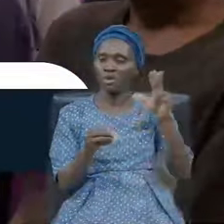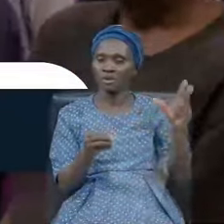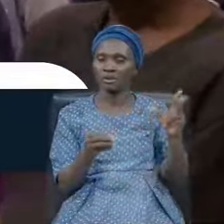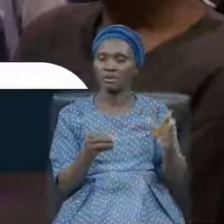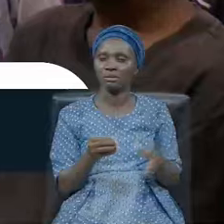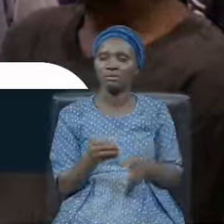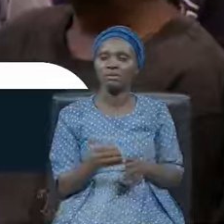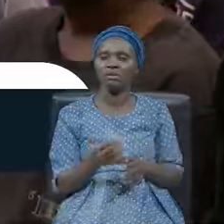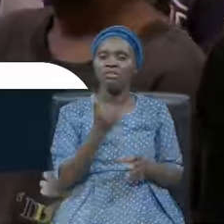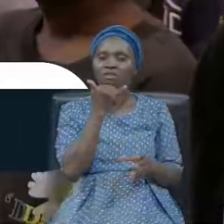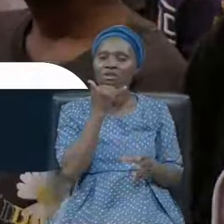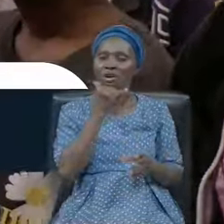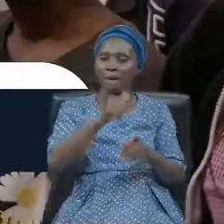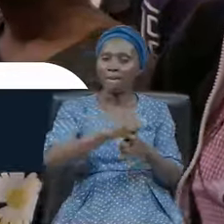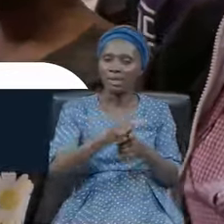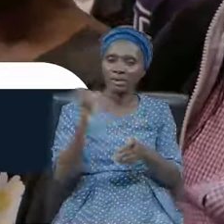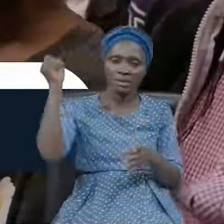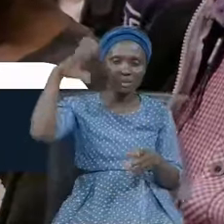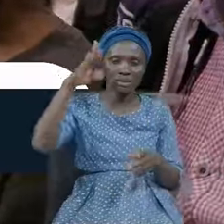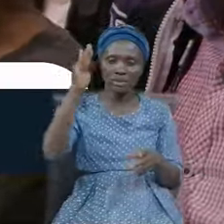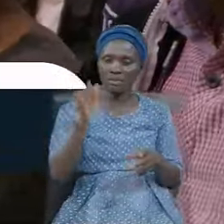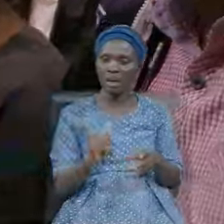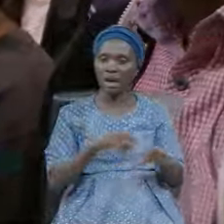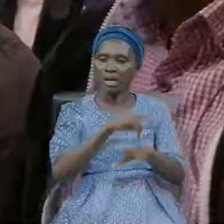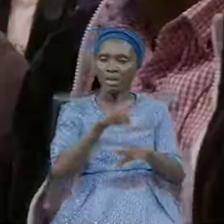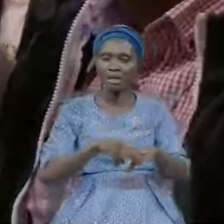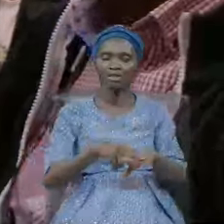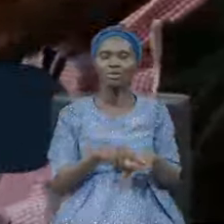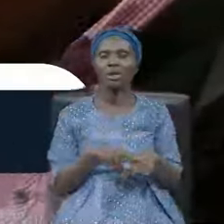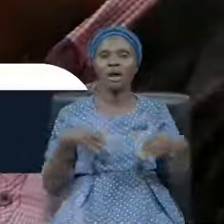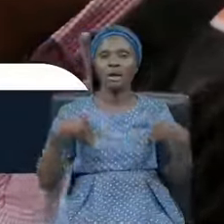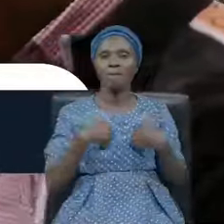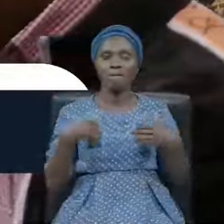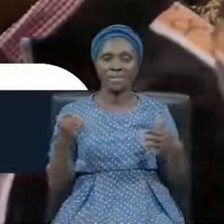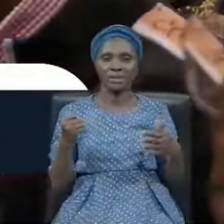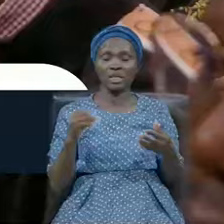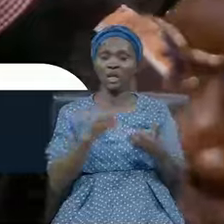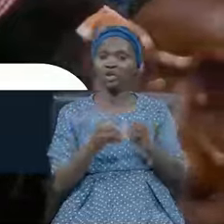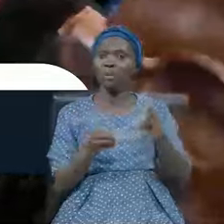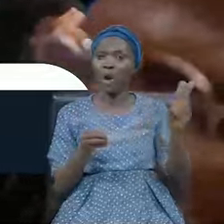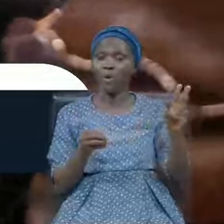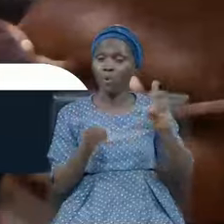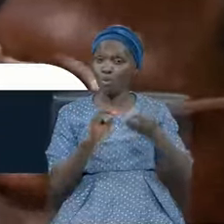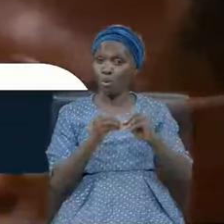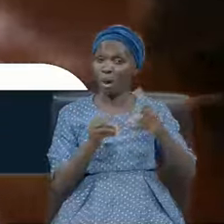mal appliquée par les bêtes naturelles. Numéro 1, la grâce mal comprise